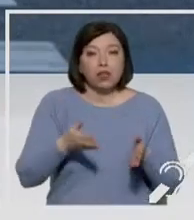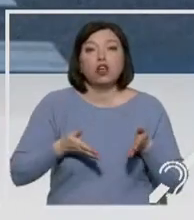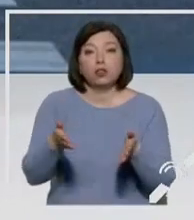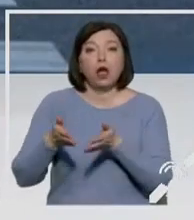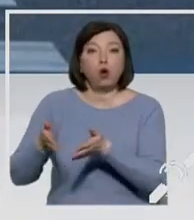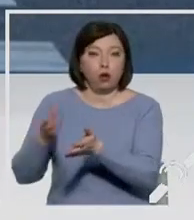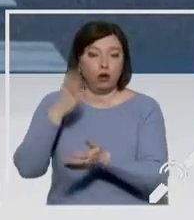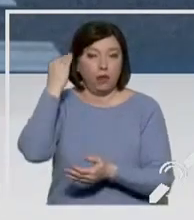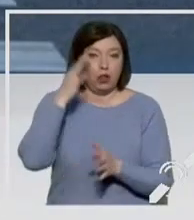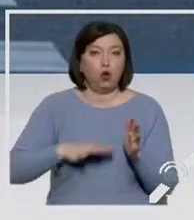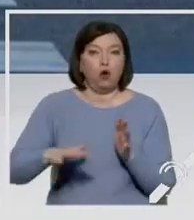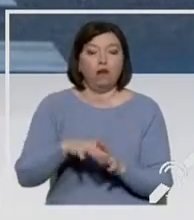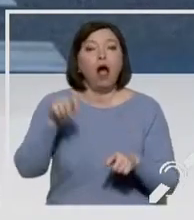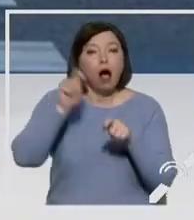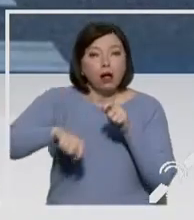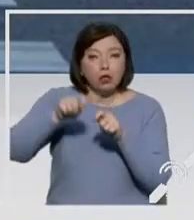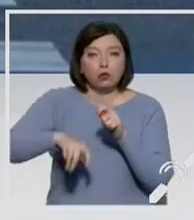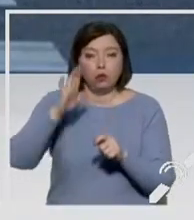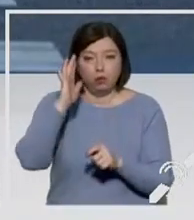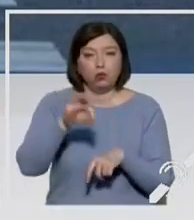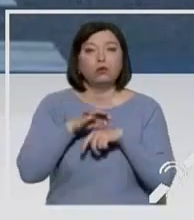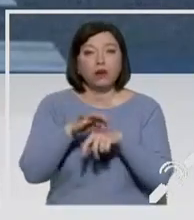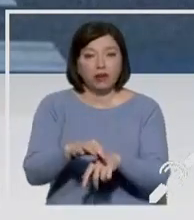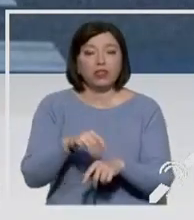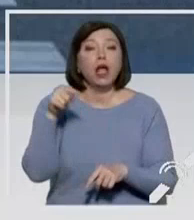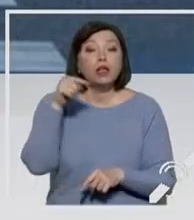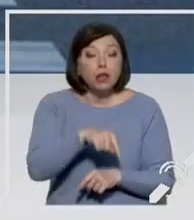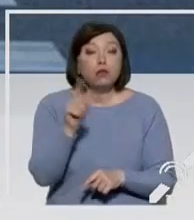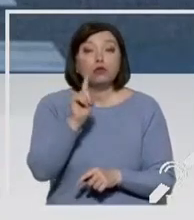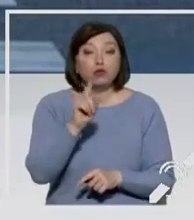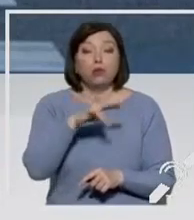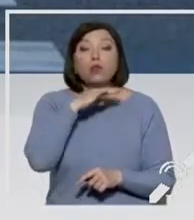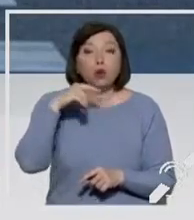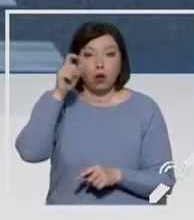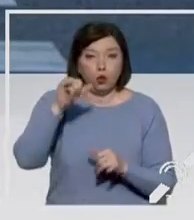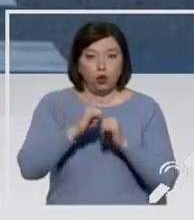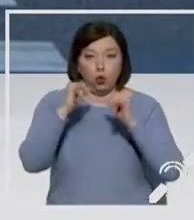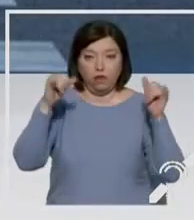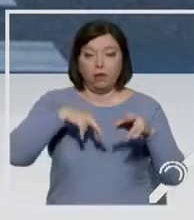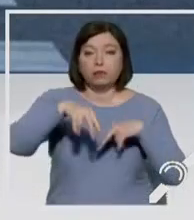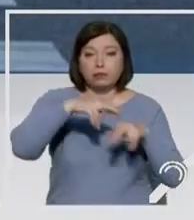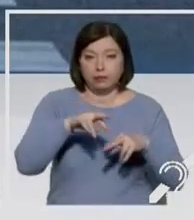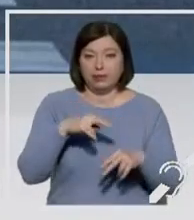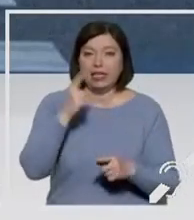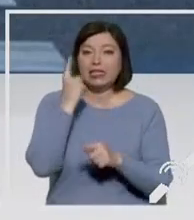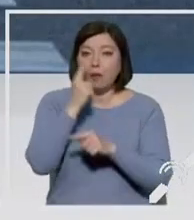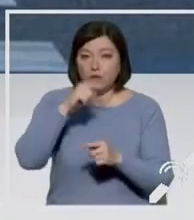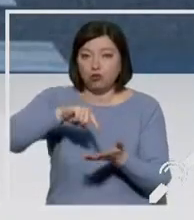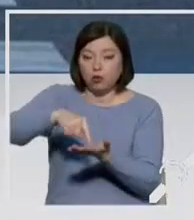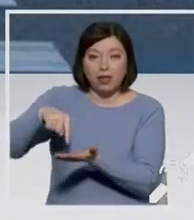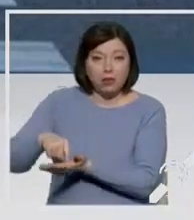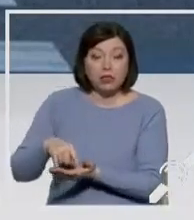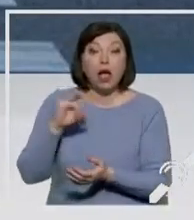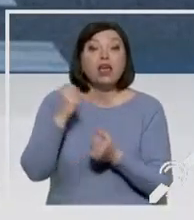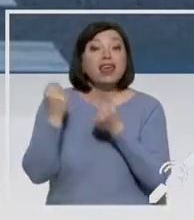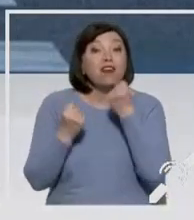Republica Moldova controalele se vor face pentru că a crescut numărul pietonilor care traversează strada prin locuri interzise dar